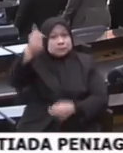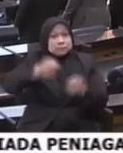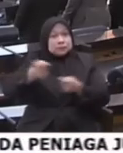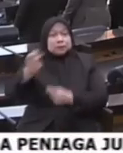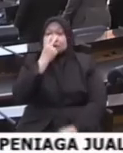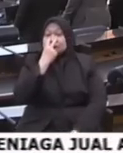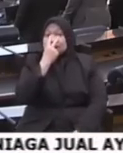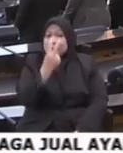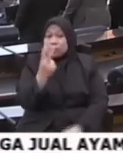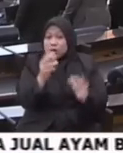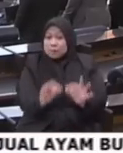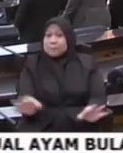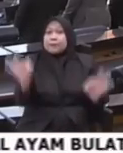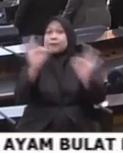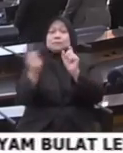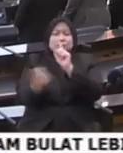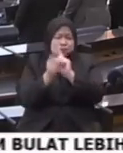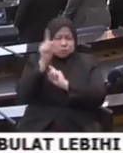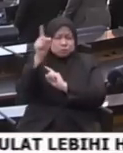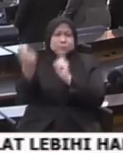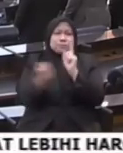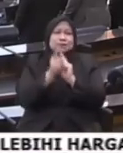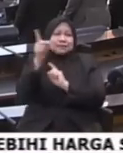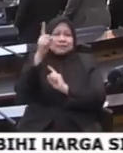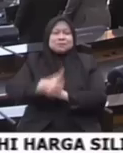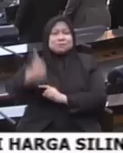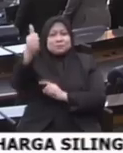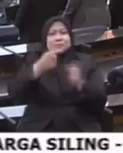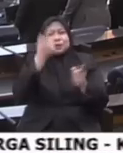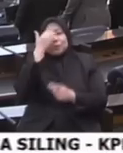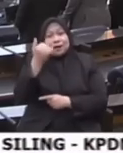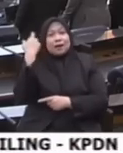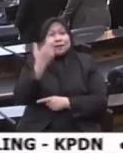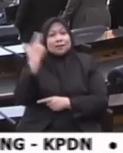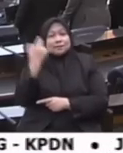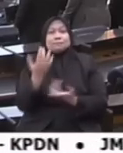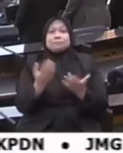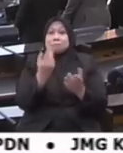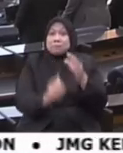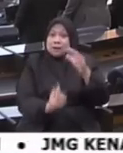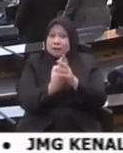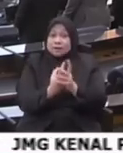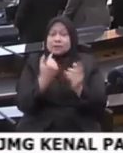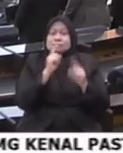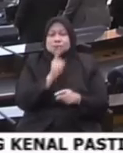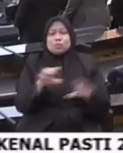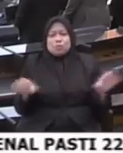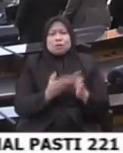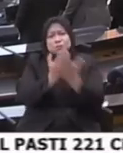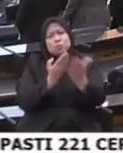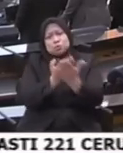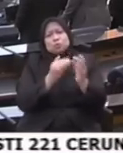melihat kepada kepentingan dan juga alasan-alasannya supaya usul